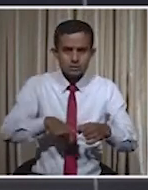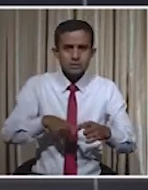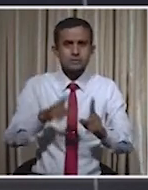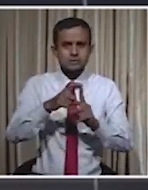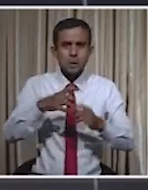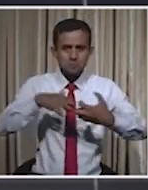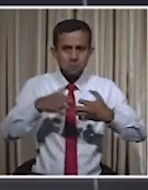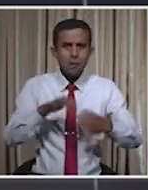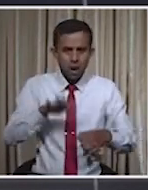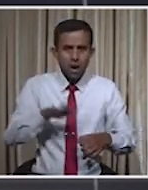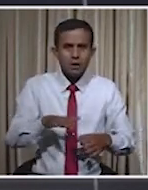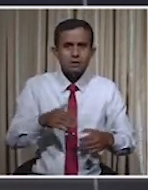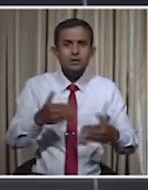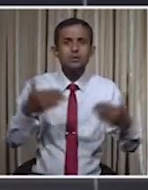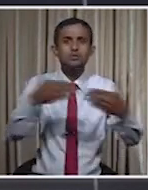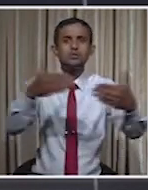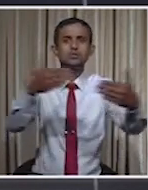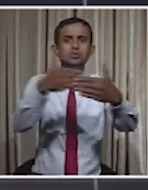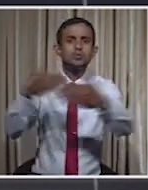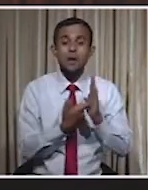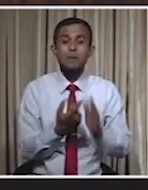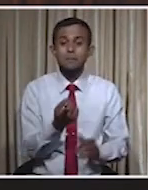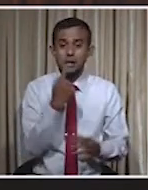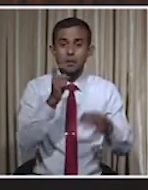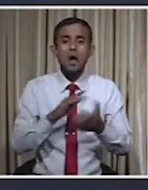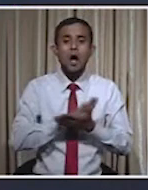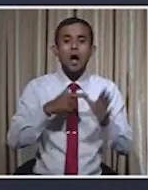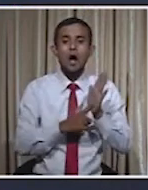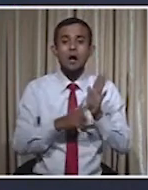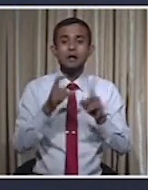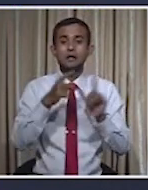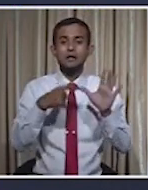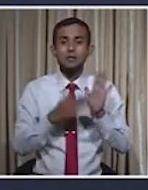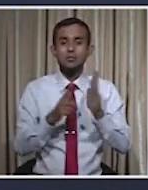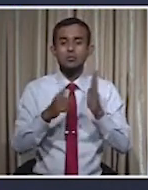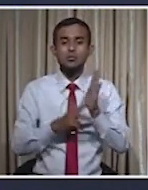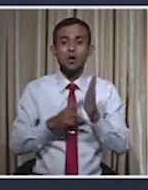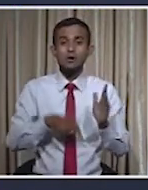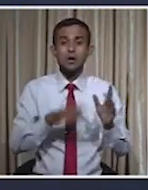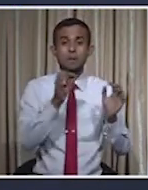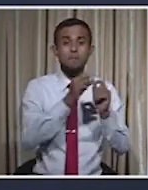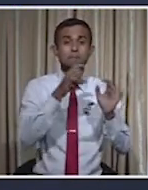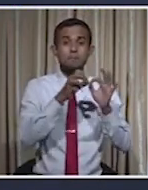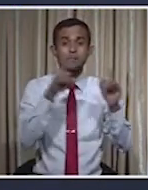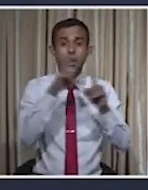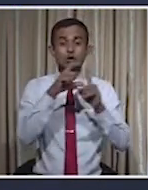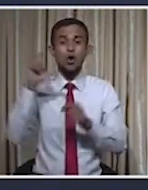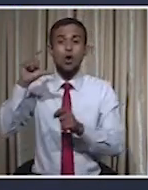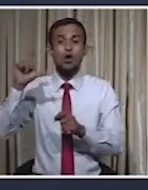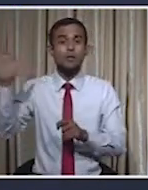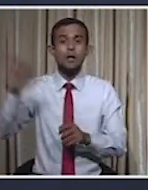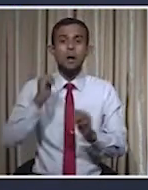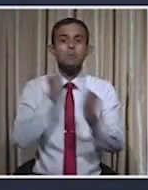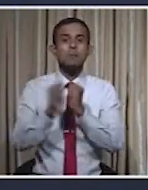බරපතල තත්ත්වයක් තියෙන ඉඳන් හැමතරම බැරියර් දාලා පාරවල් වහලා තියෙනවා හල්දු මුල්ල අද බදුල්ලේ ඉඳන් කොළඹ වෙන එක කිසි බස් එකකටවත් එන්න දෙන්නේ නැහැ